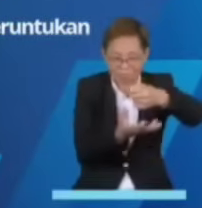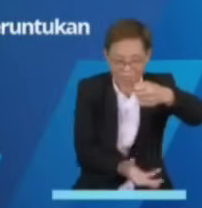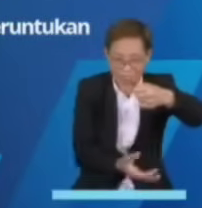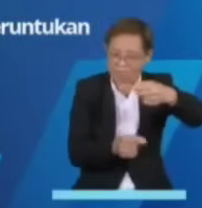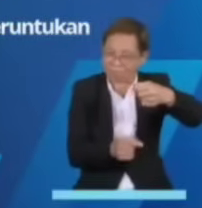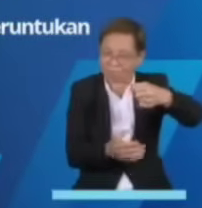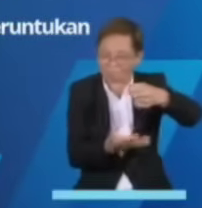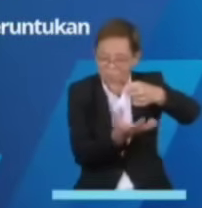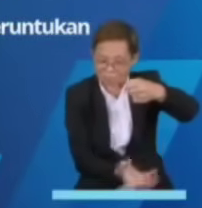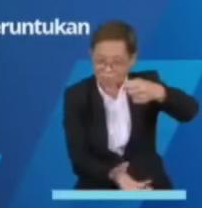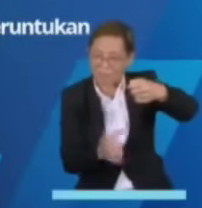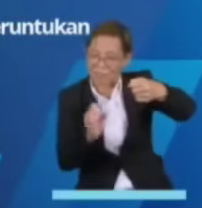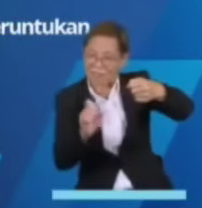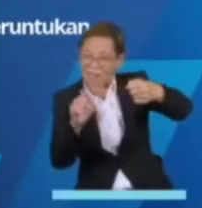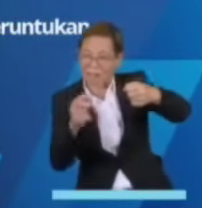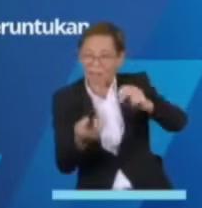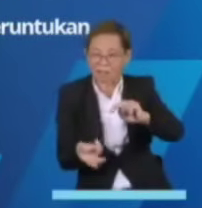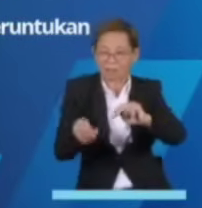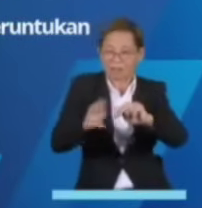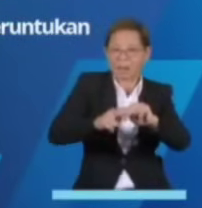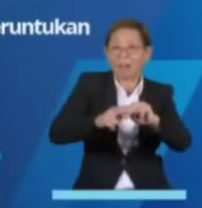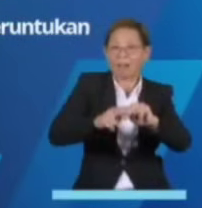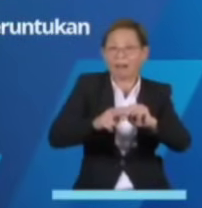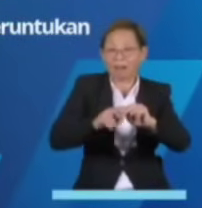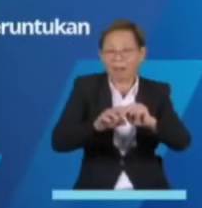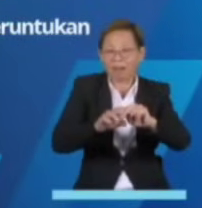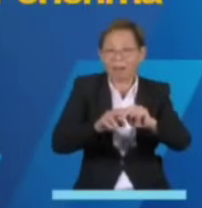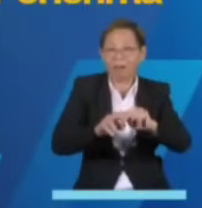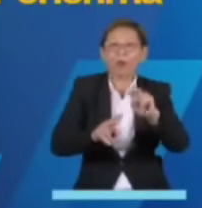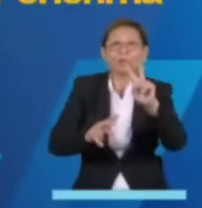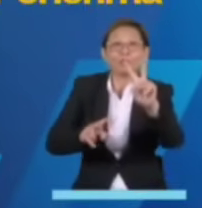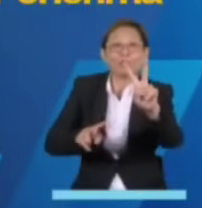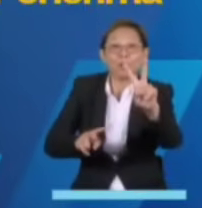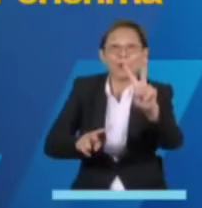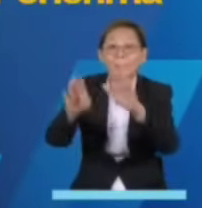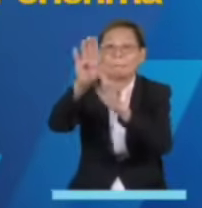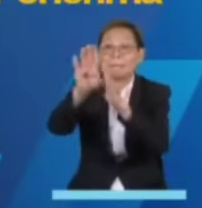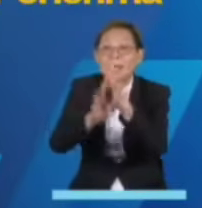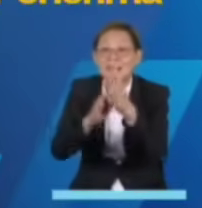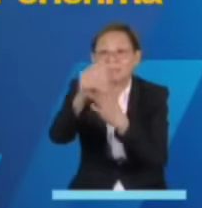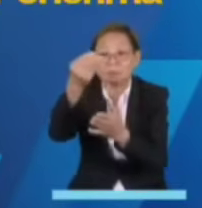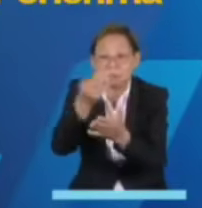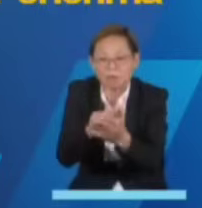STR dinaikkan sebanyak RM2 bilion